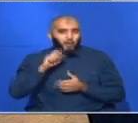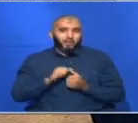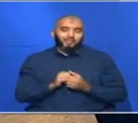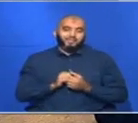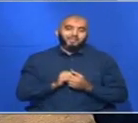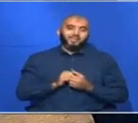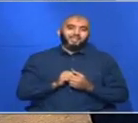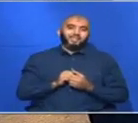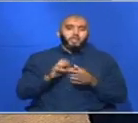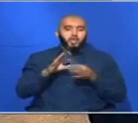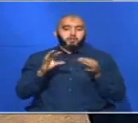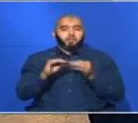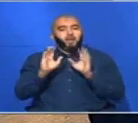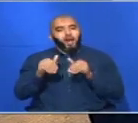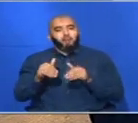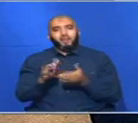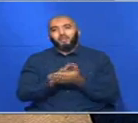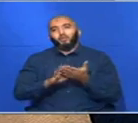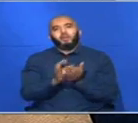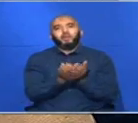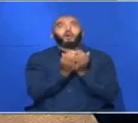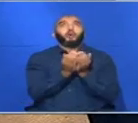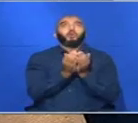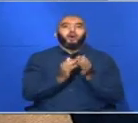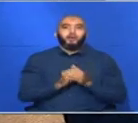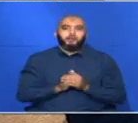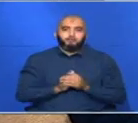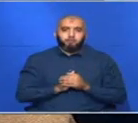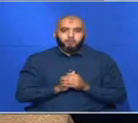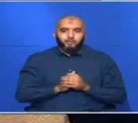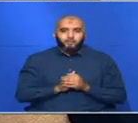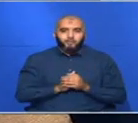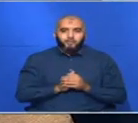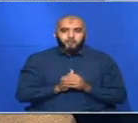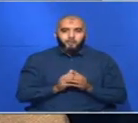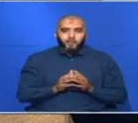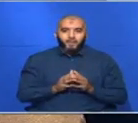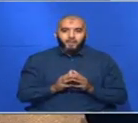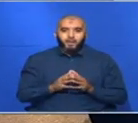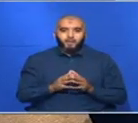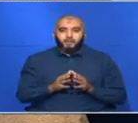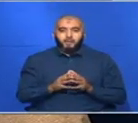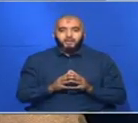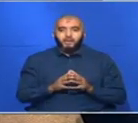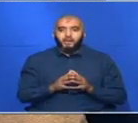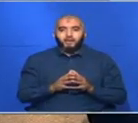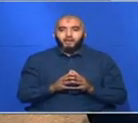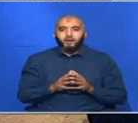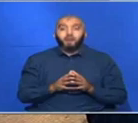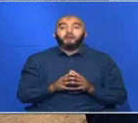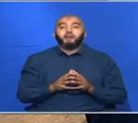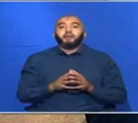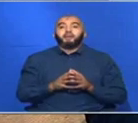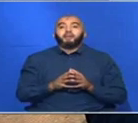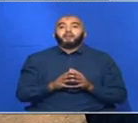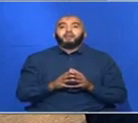بدعاء رب ان شاء الله يكمل علينا جميعا وان يوفق ايضا المدير الجديد لهذه المهمه على راس قناه القران